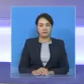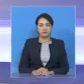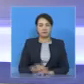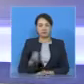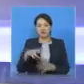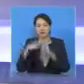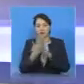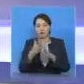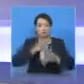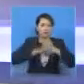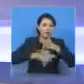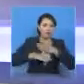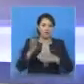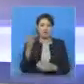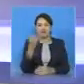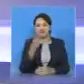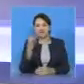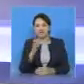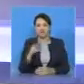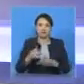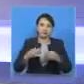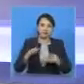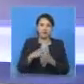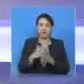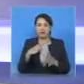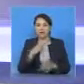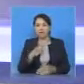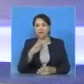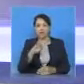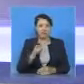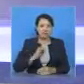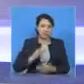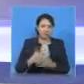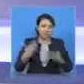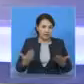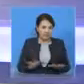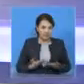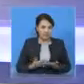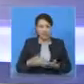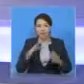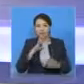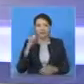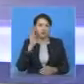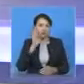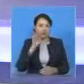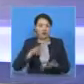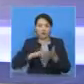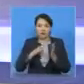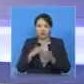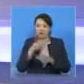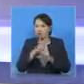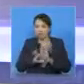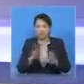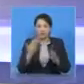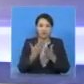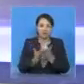Қарақұдық ауылының қуанышы. Ырғыз ауданы Құмтоғай ауылдық округіне қарасты елді мекен тұрғындары енді тіршілік нәрін құдықтан тасып әуре